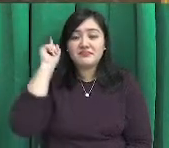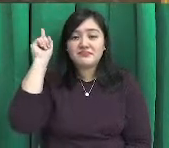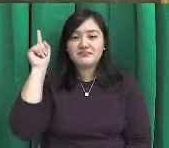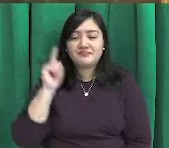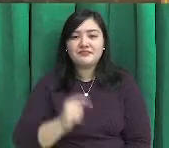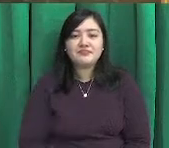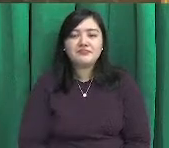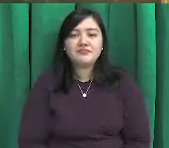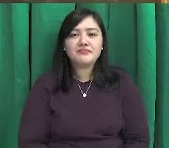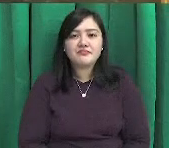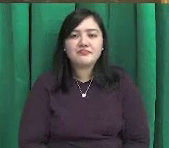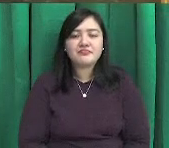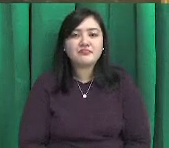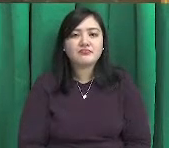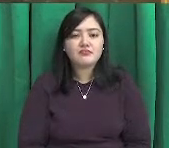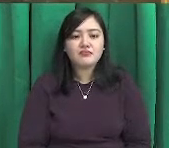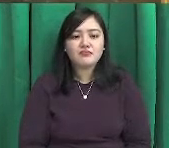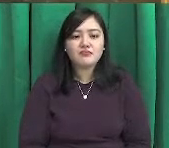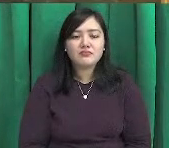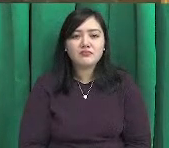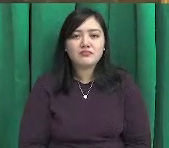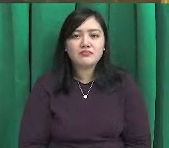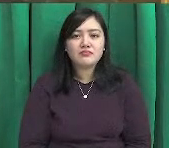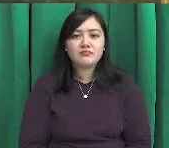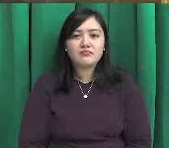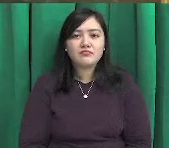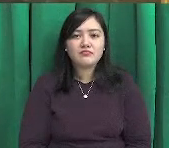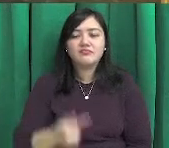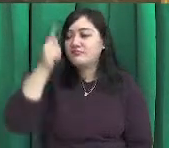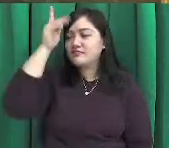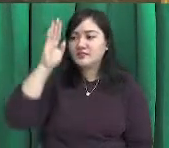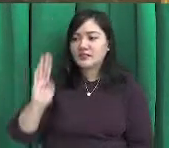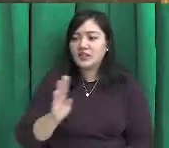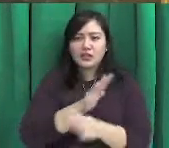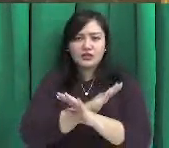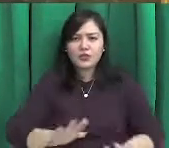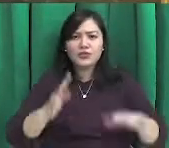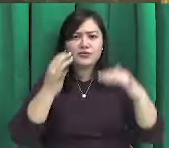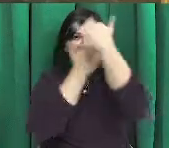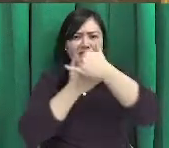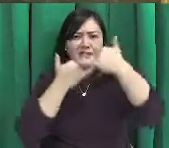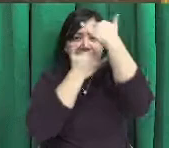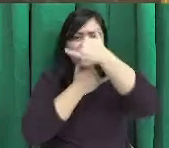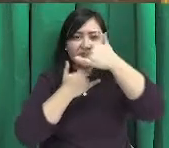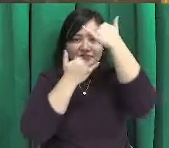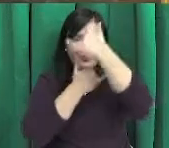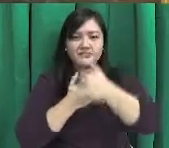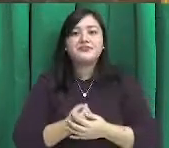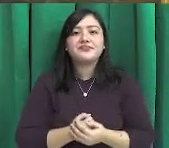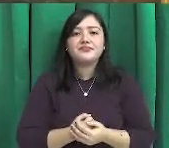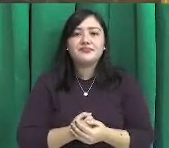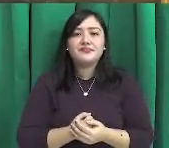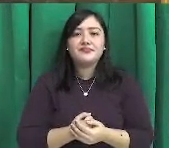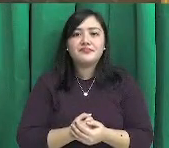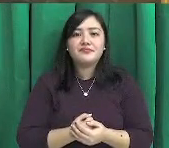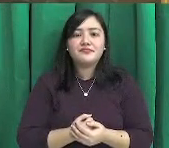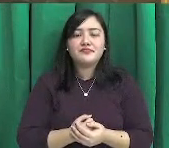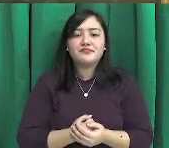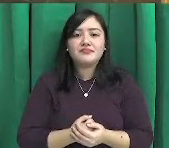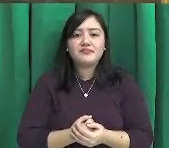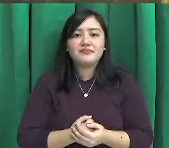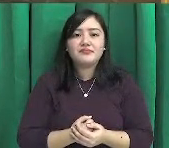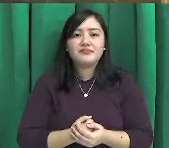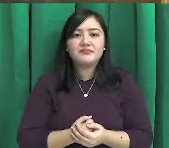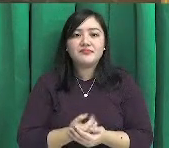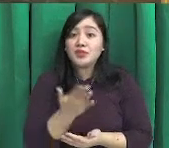kapatid, ang Diyos ay walang lukuhan na katulad niyan. Ibibigay talaga sa Diyos ang narapat. In fact, wala kang puhunan